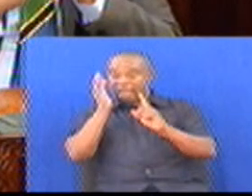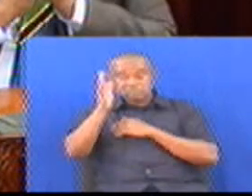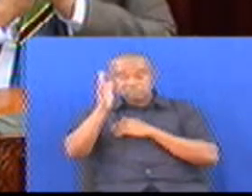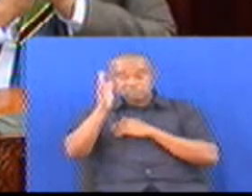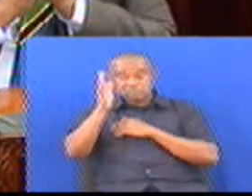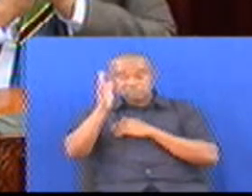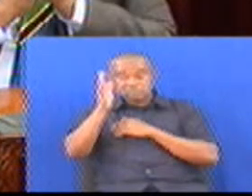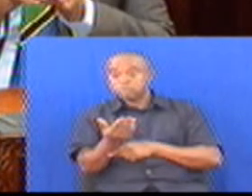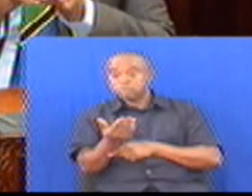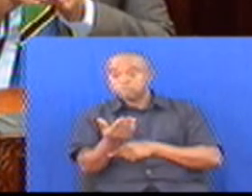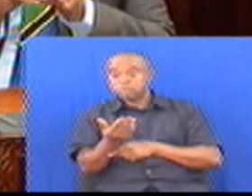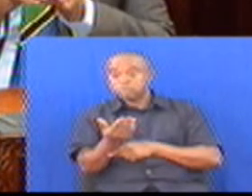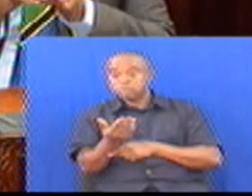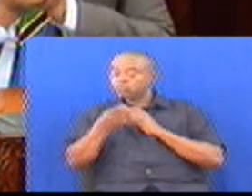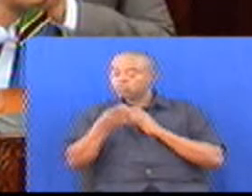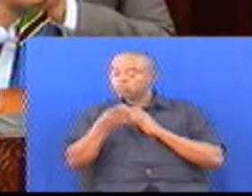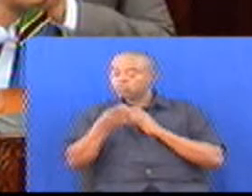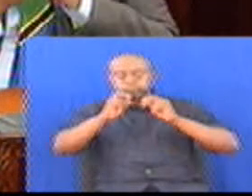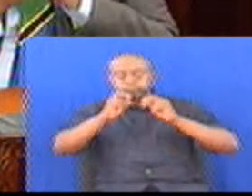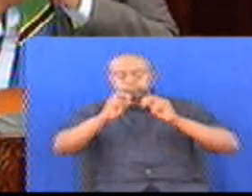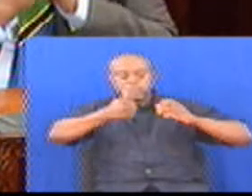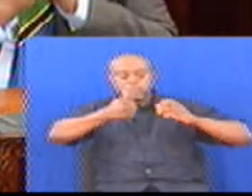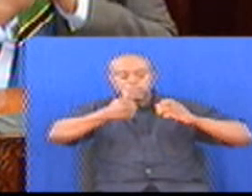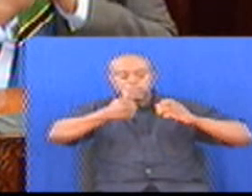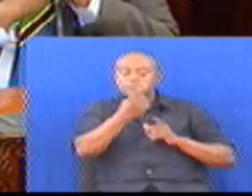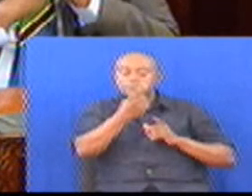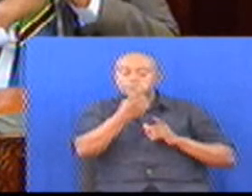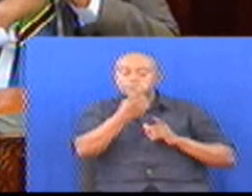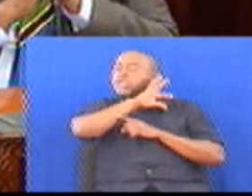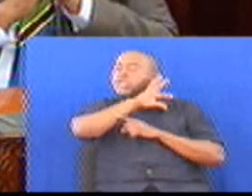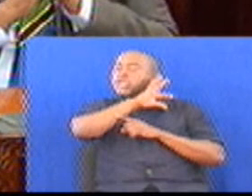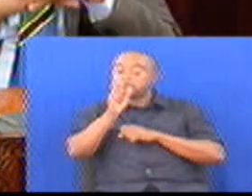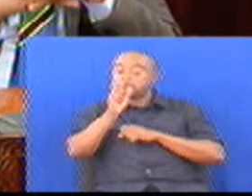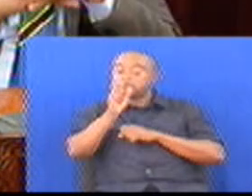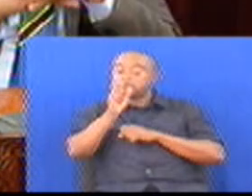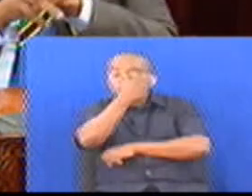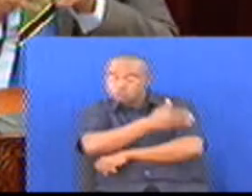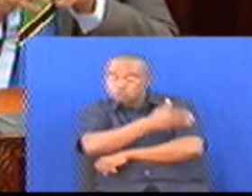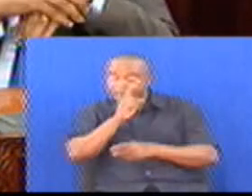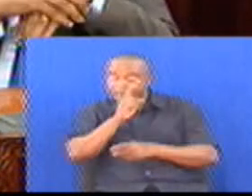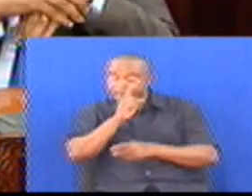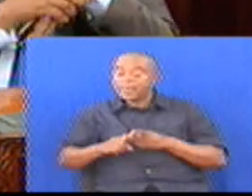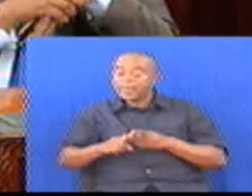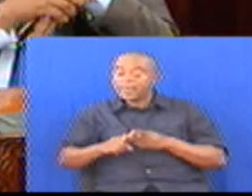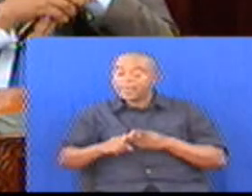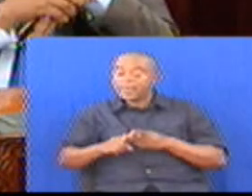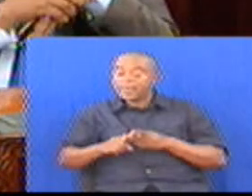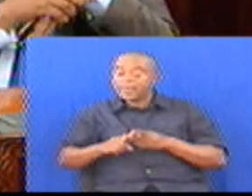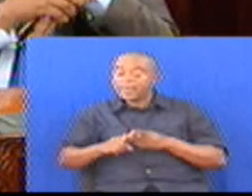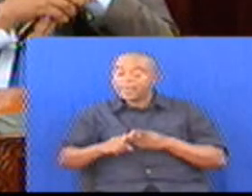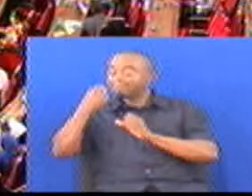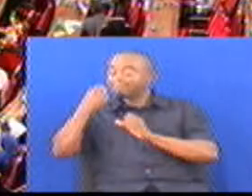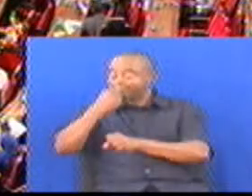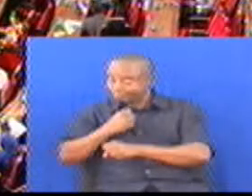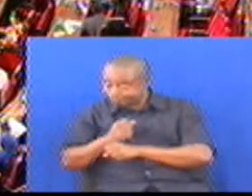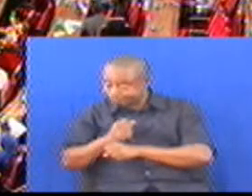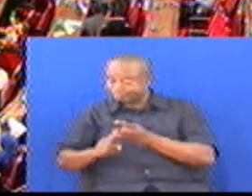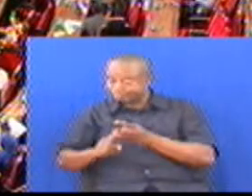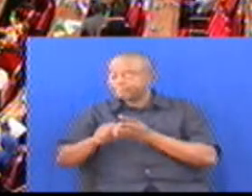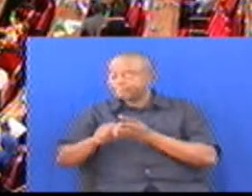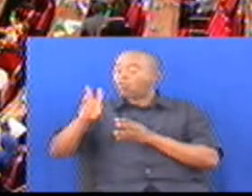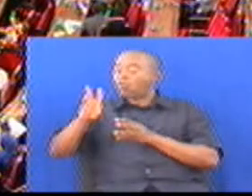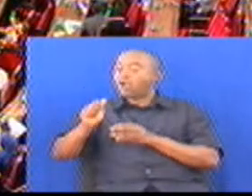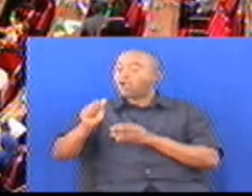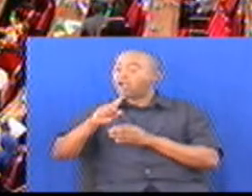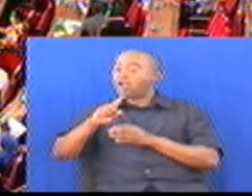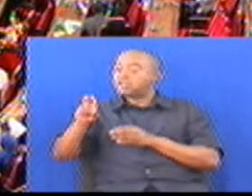ni kuendelea kuhakiki na kulipa madai yote watoa huduma, wazabuni, wakandarasi na watumishi kwa lengo la kuchochea shughuli